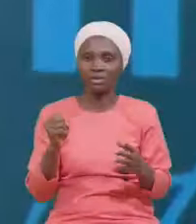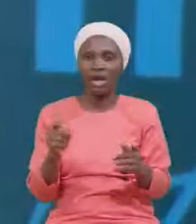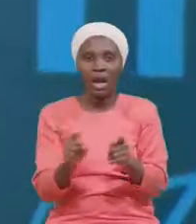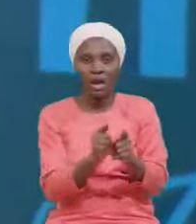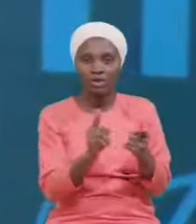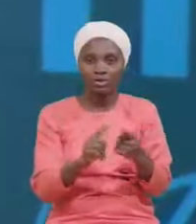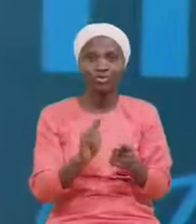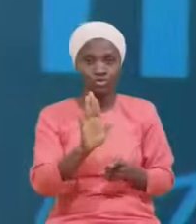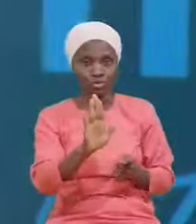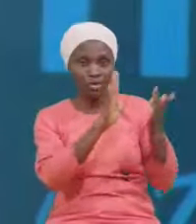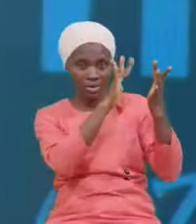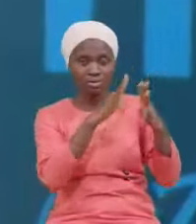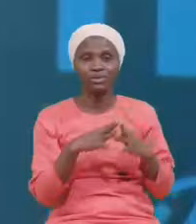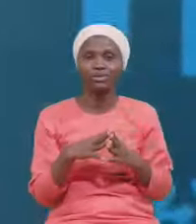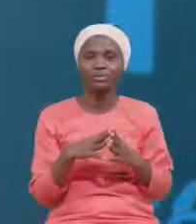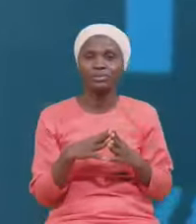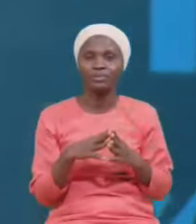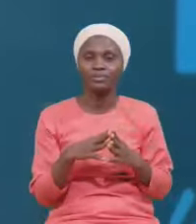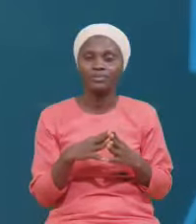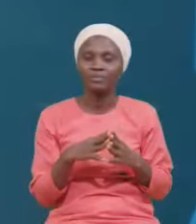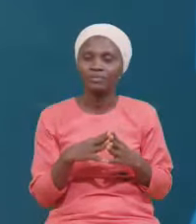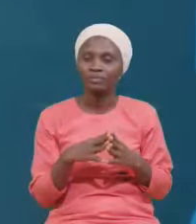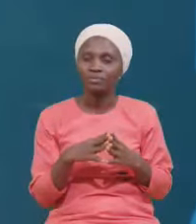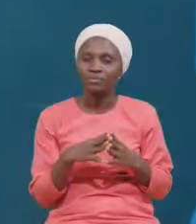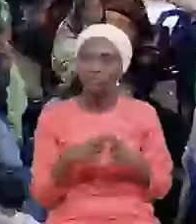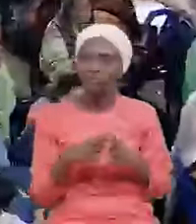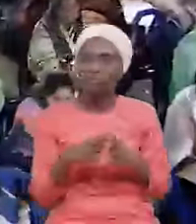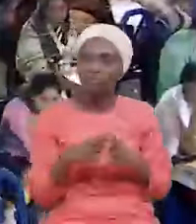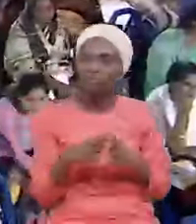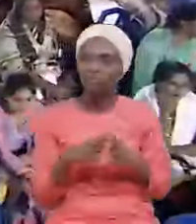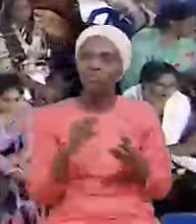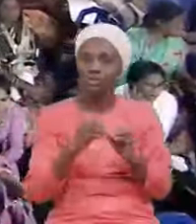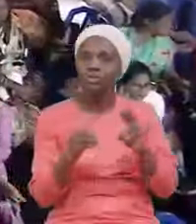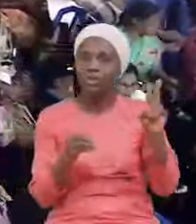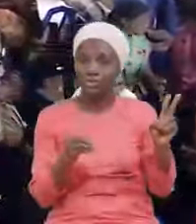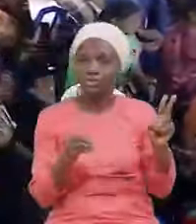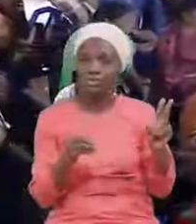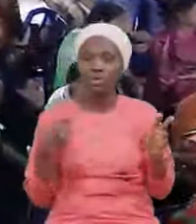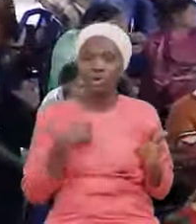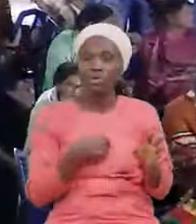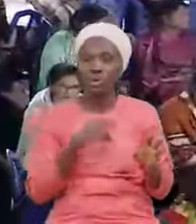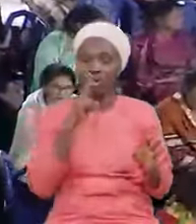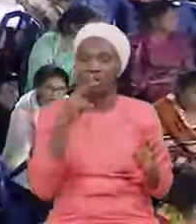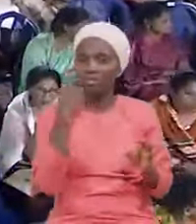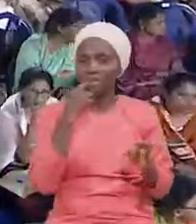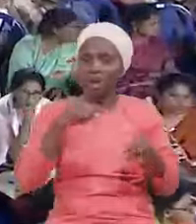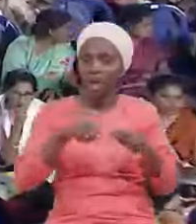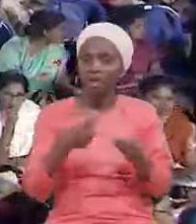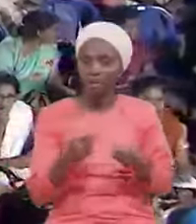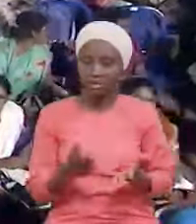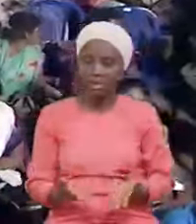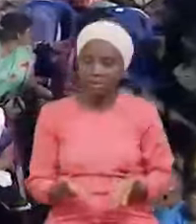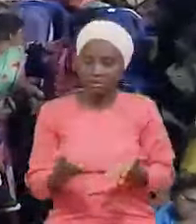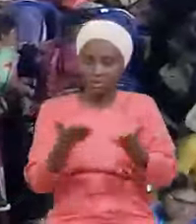your expectation. ఆయన మీ ఎదురు చూపు ప్రకారం మీ యొద్దకు వస్తారు. Number two was spoken about the exalted